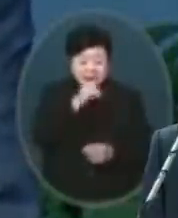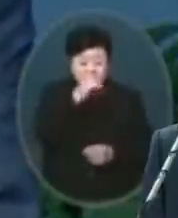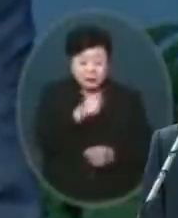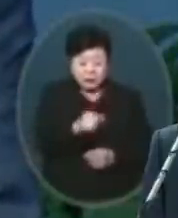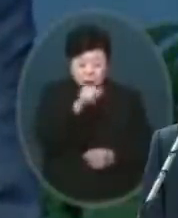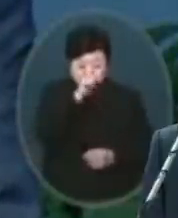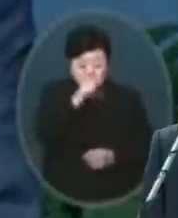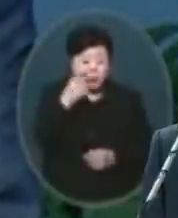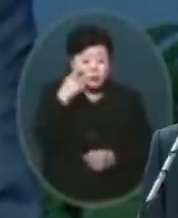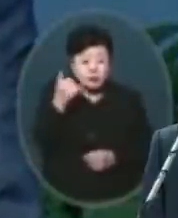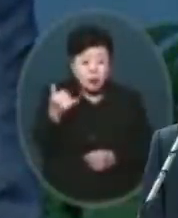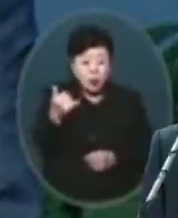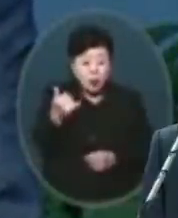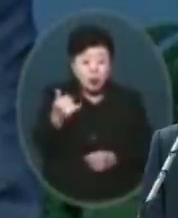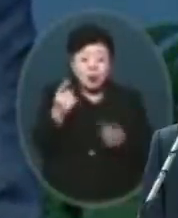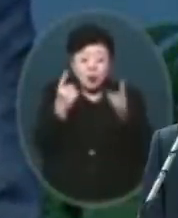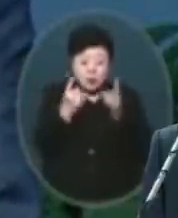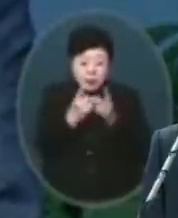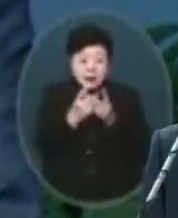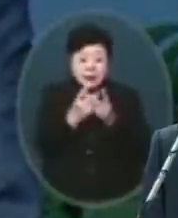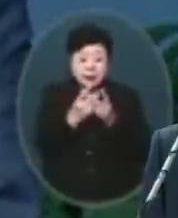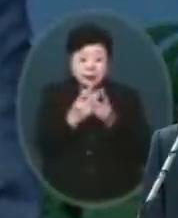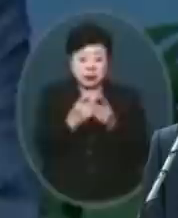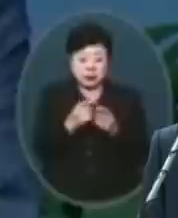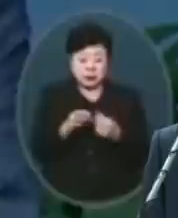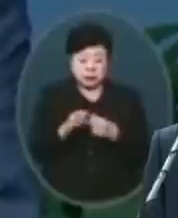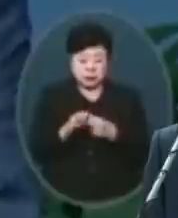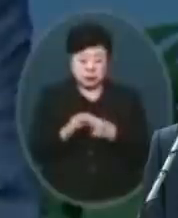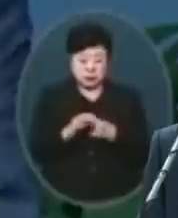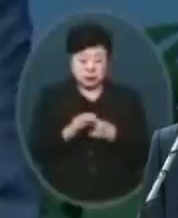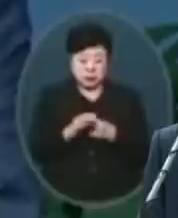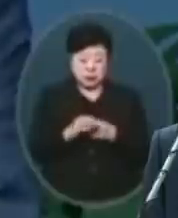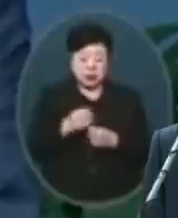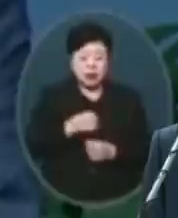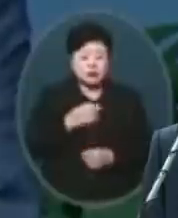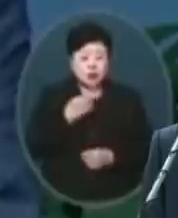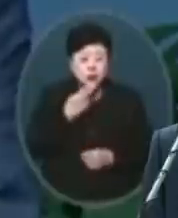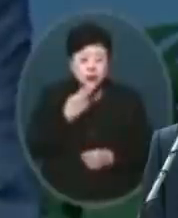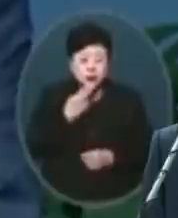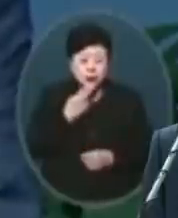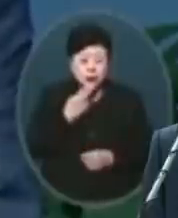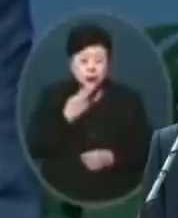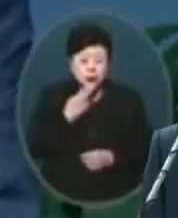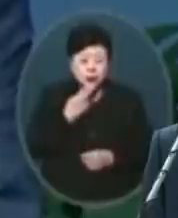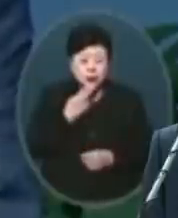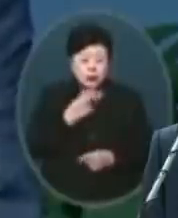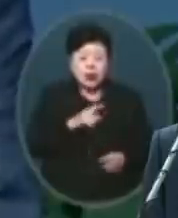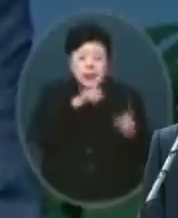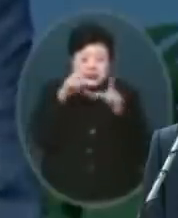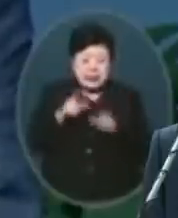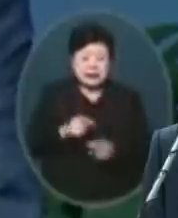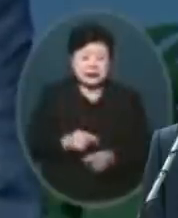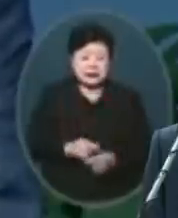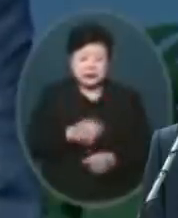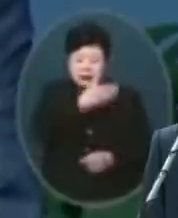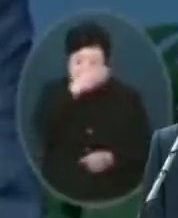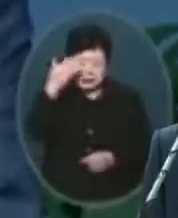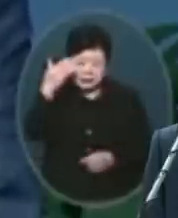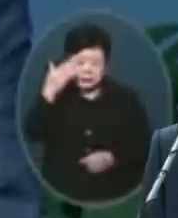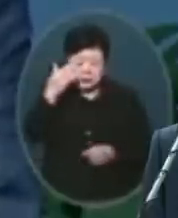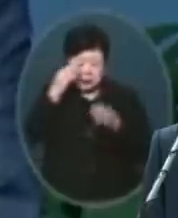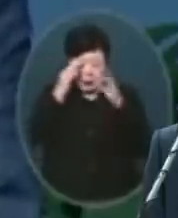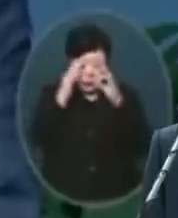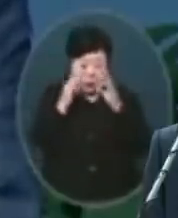좋은 부모를 만나서 흑증 없이 사는 젊은이들을